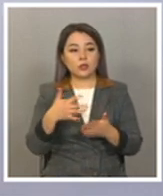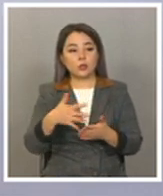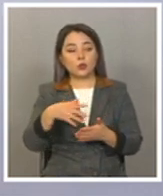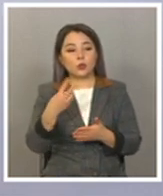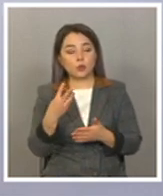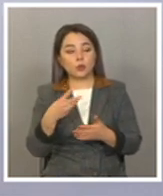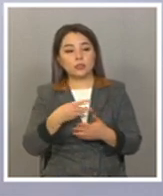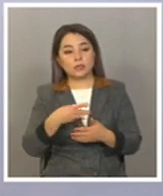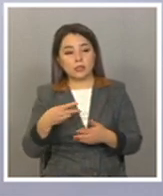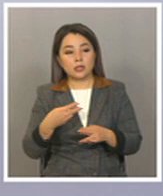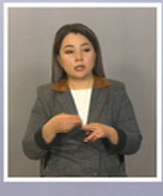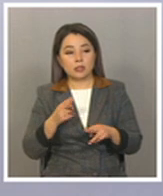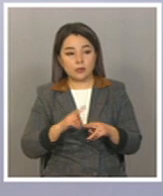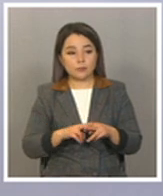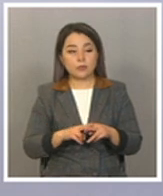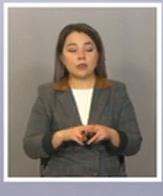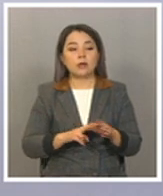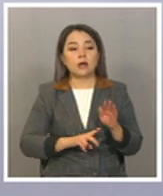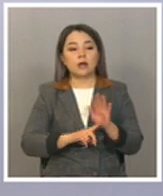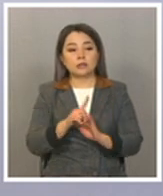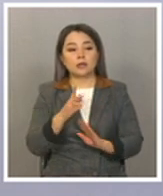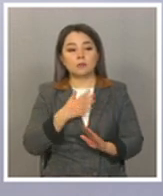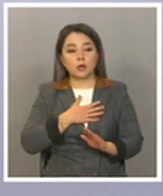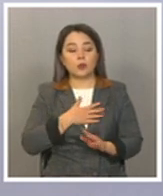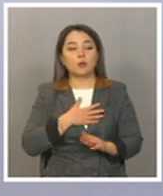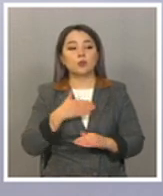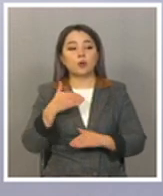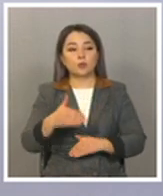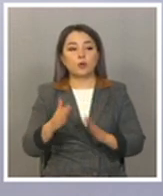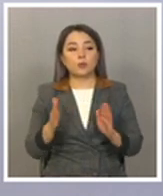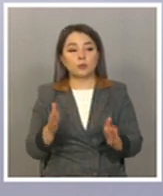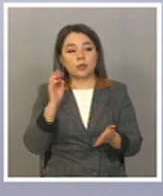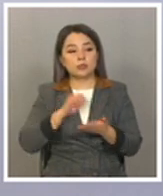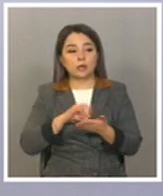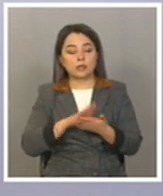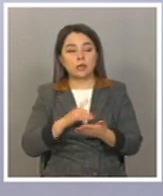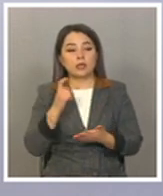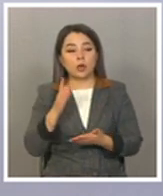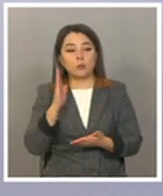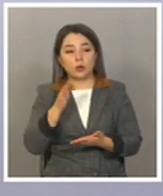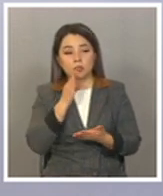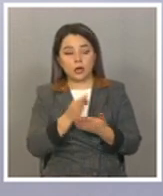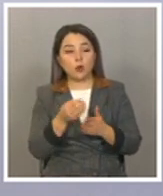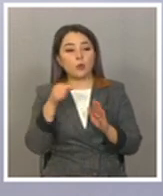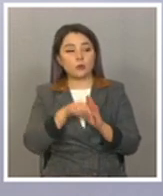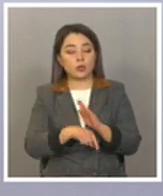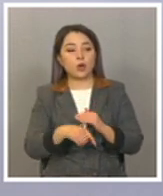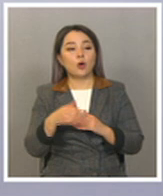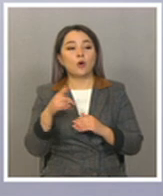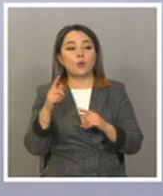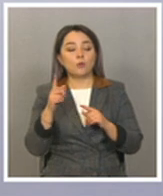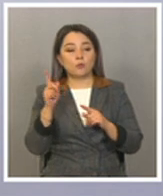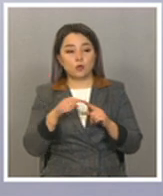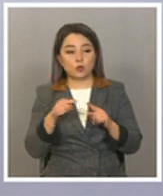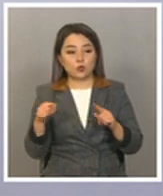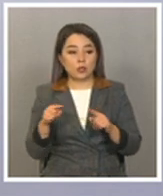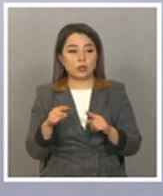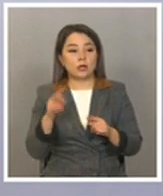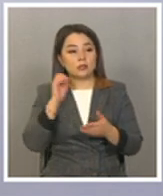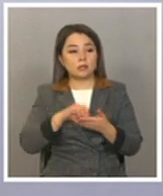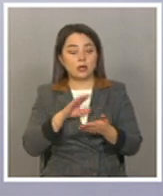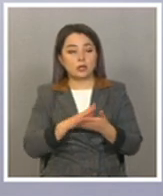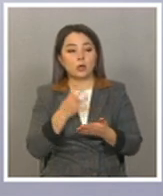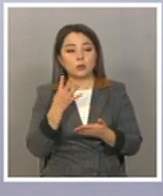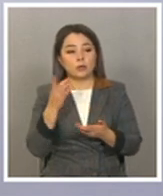тең дегеніміз, біз алдымен 4 бұрыштардың саны x болса, ал ондағы бұрыштарының саны 4 екенін біле